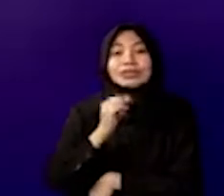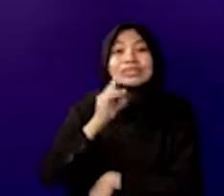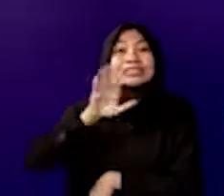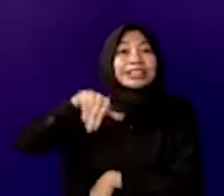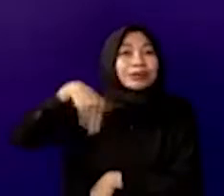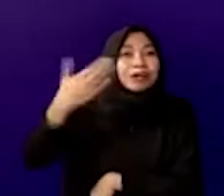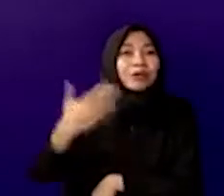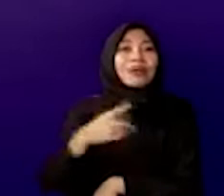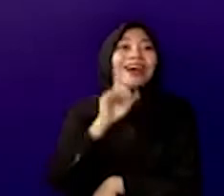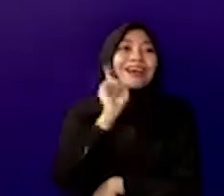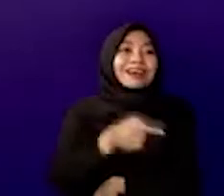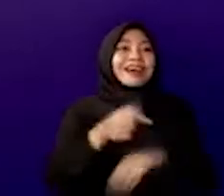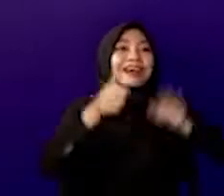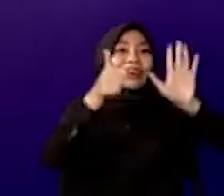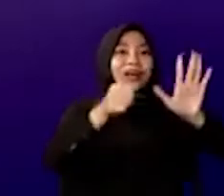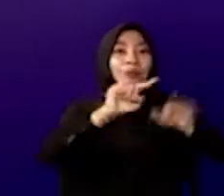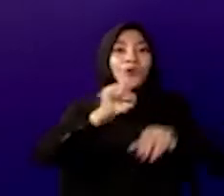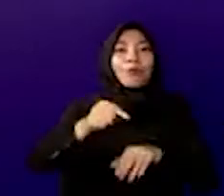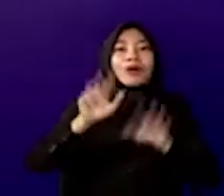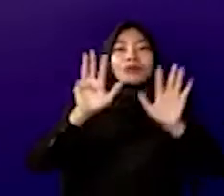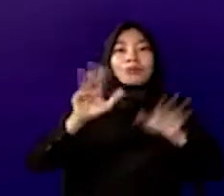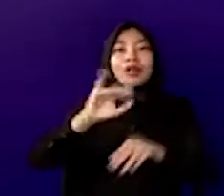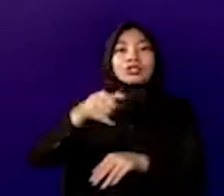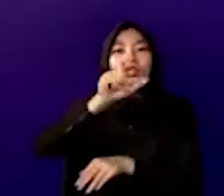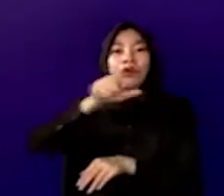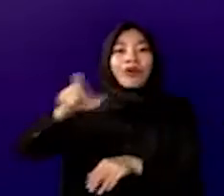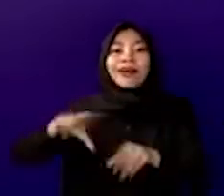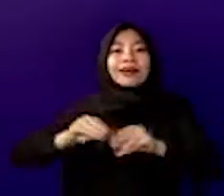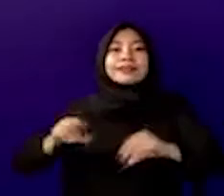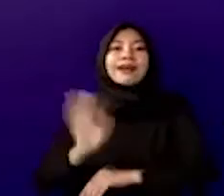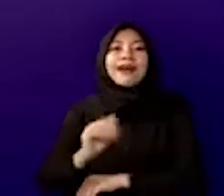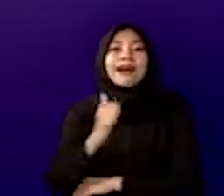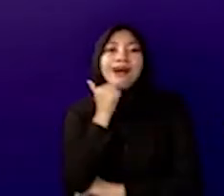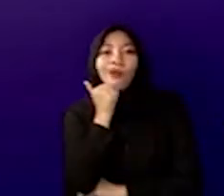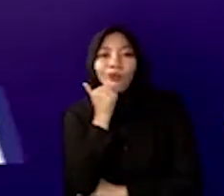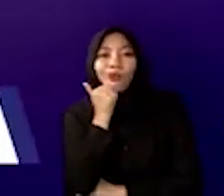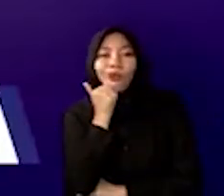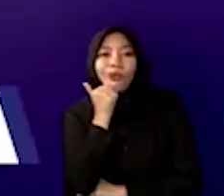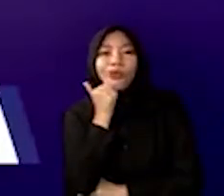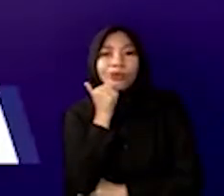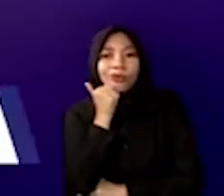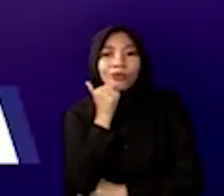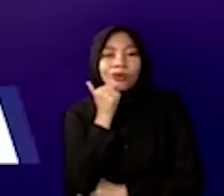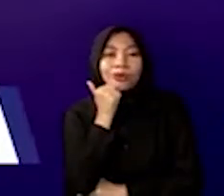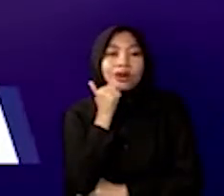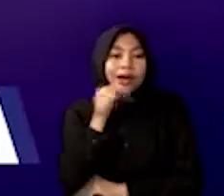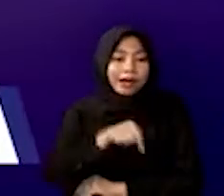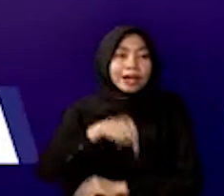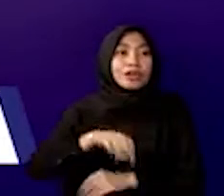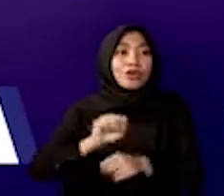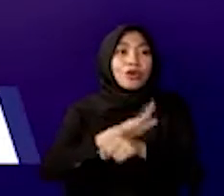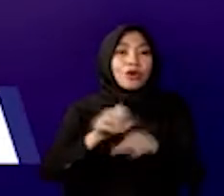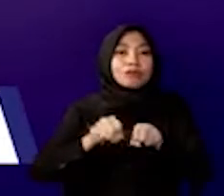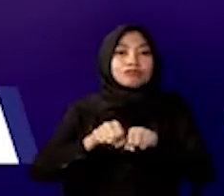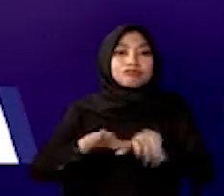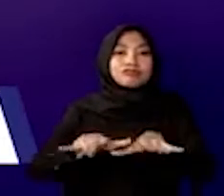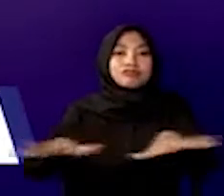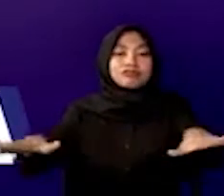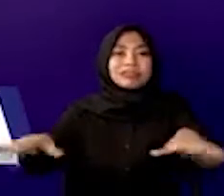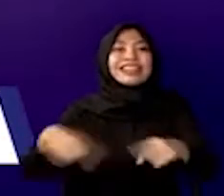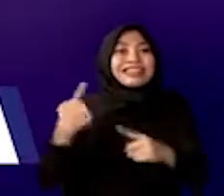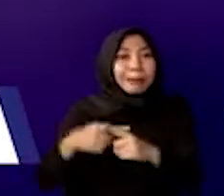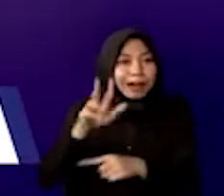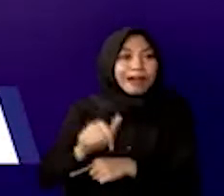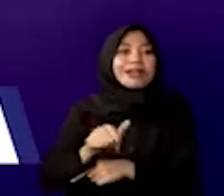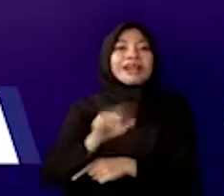menganggur tidak bekerja kemudian dari pandemi covid itu mengakibatkan 3,5 juta